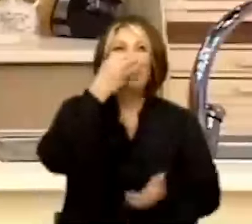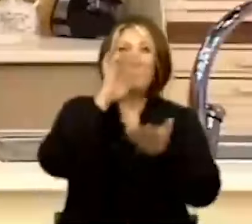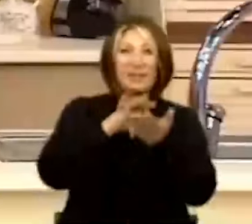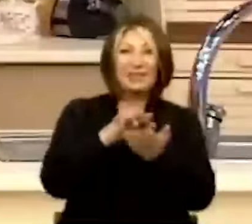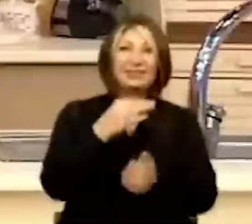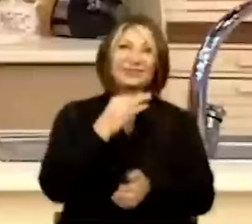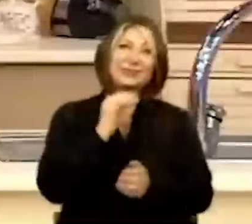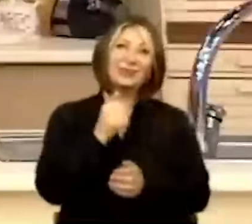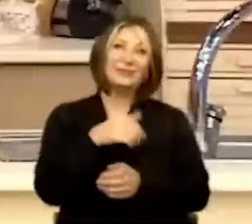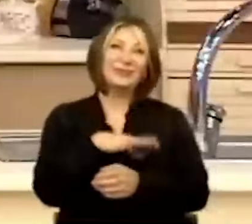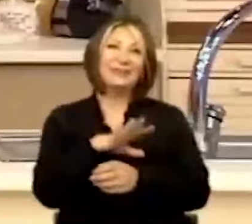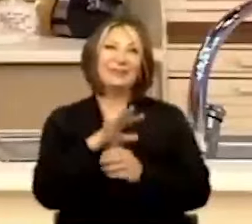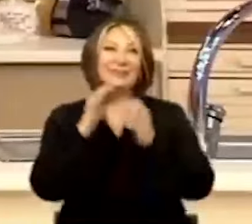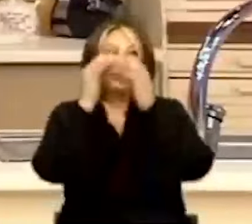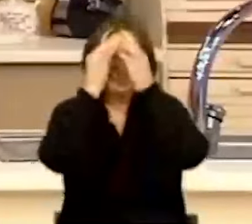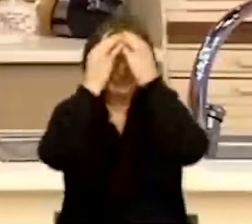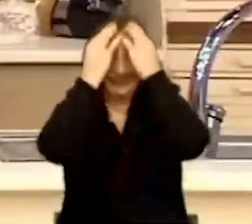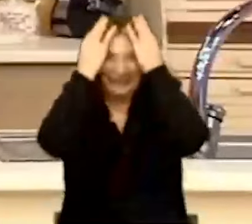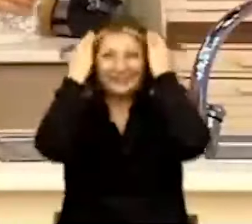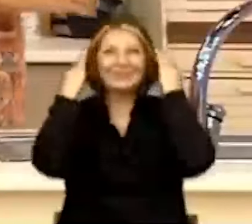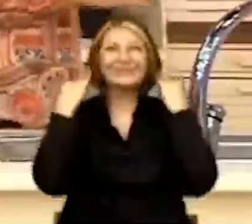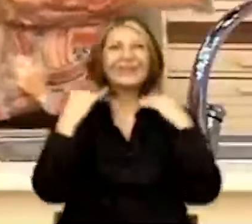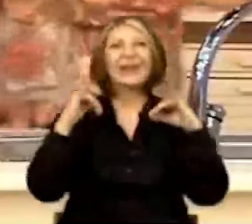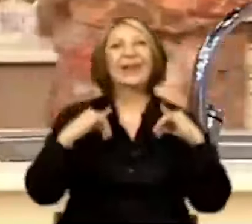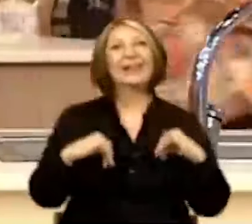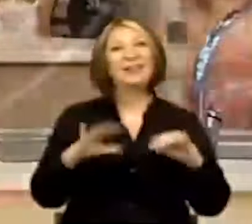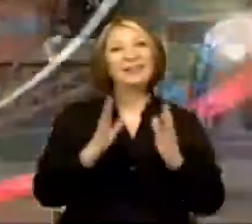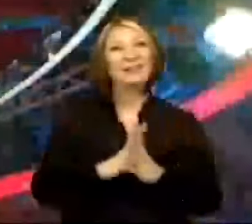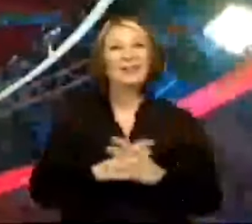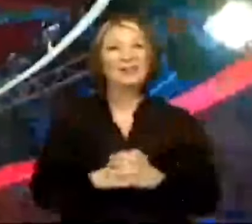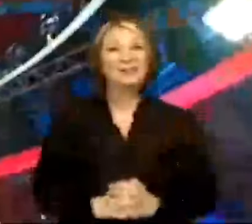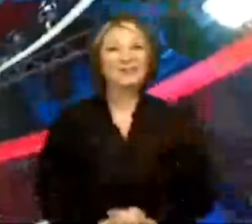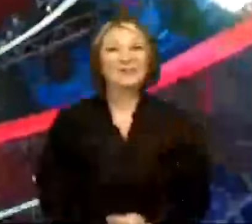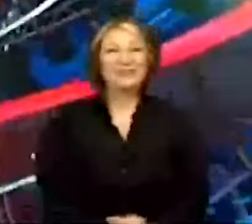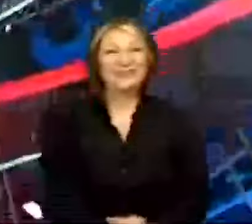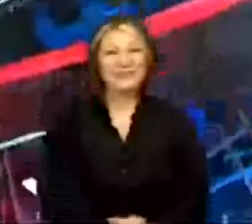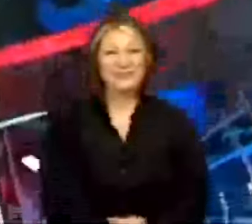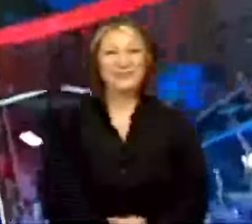ederim Zahide. Ay kusura bakmayın, rahatladım. Ay.